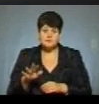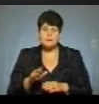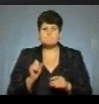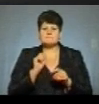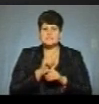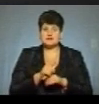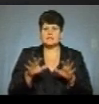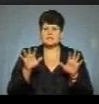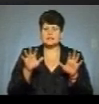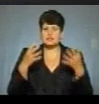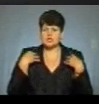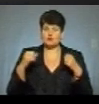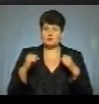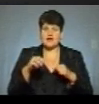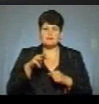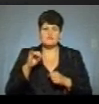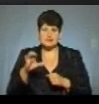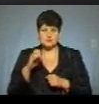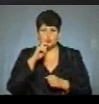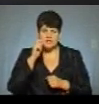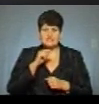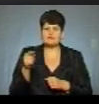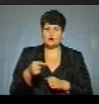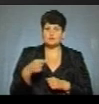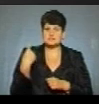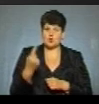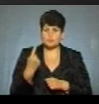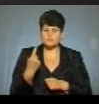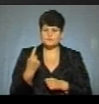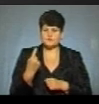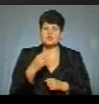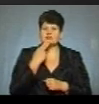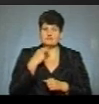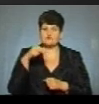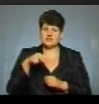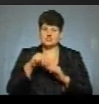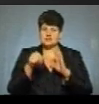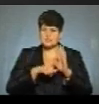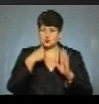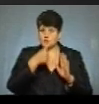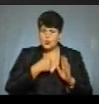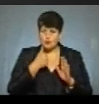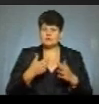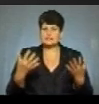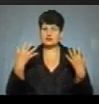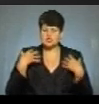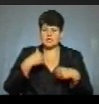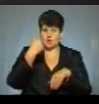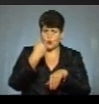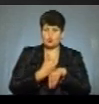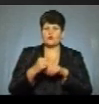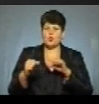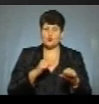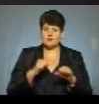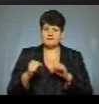начальником управління МВС України в Тернопільській області. З червня 2016 року – начальник головного